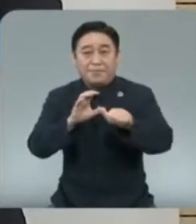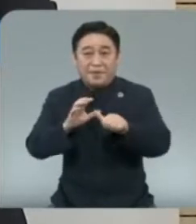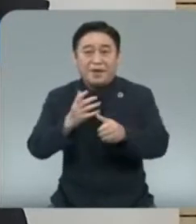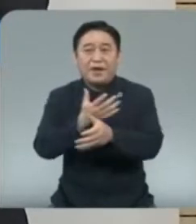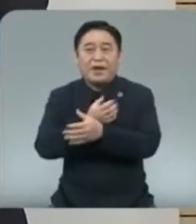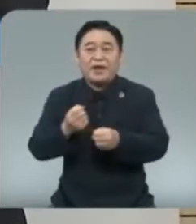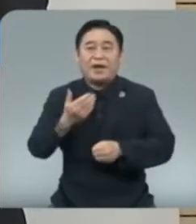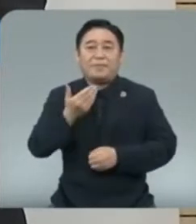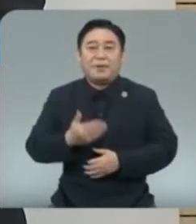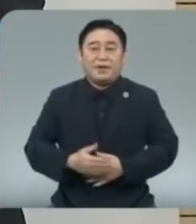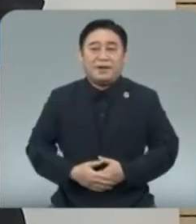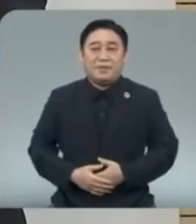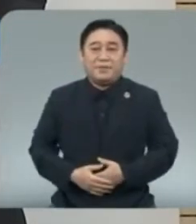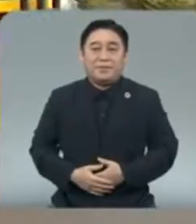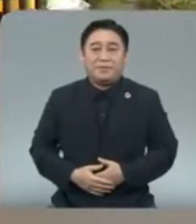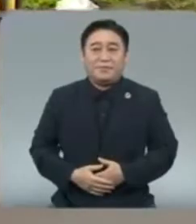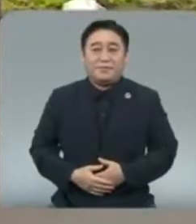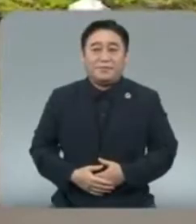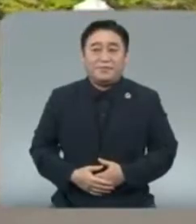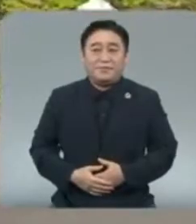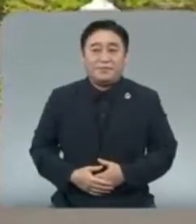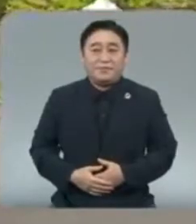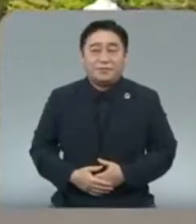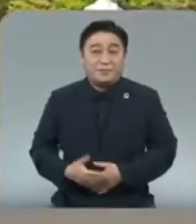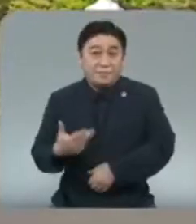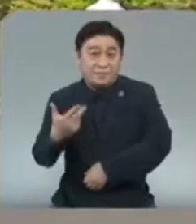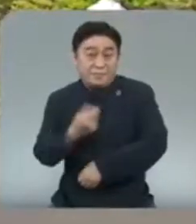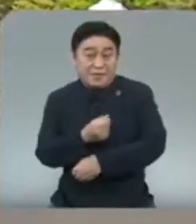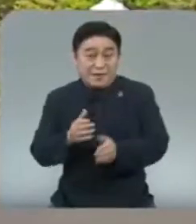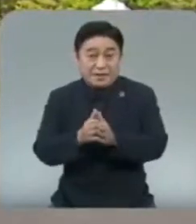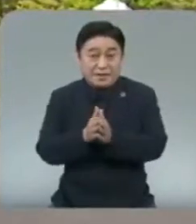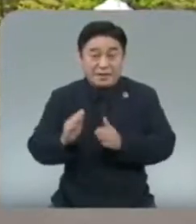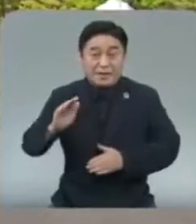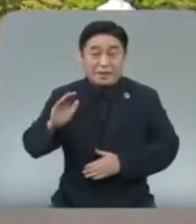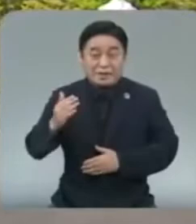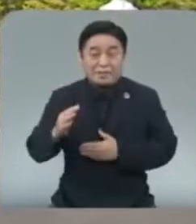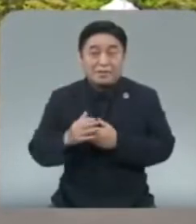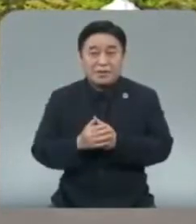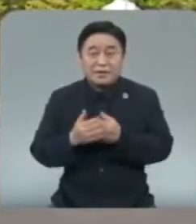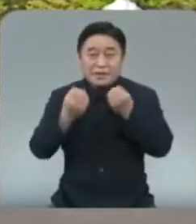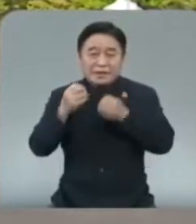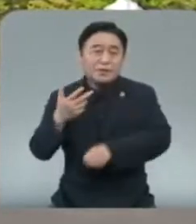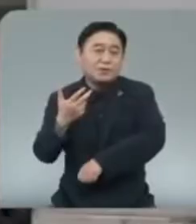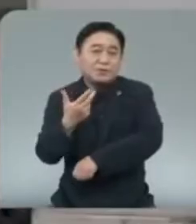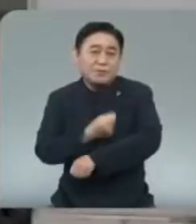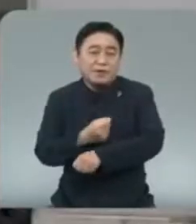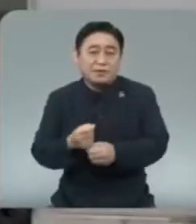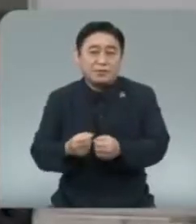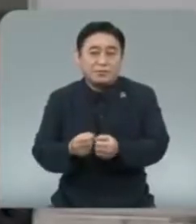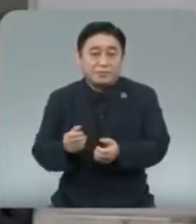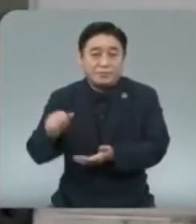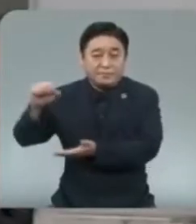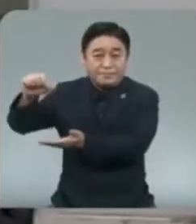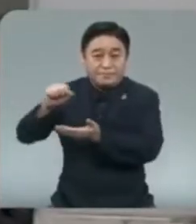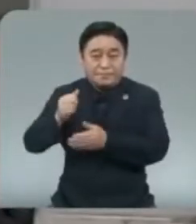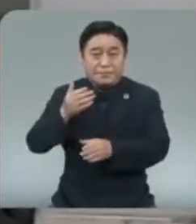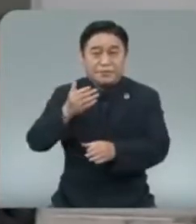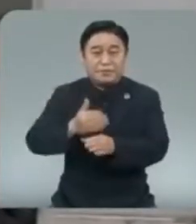활용하여 예약하시면 됩니다. 접종이 본격화하면서 신규 백신도 꾸준히 공급되고